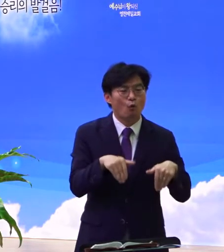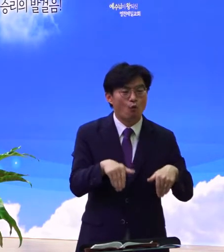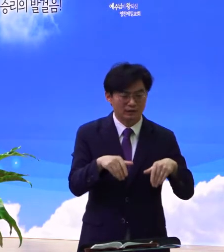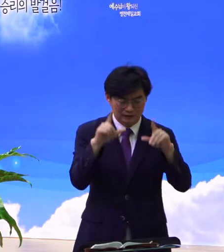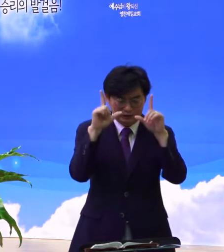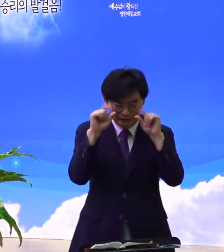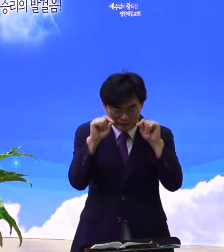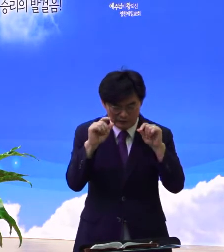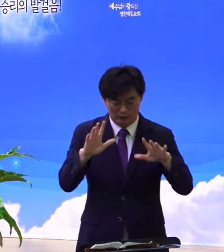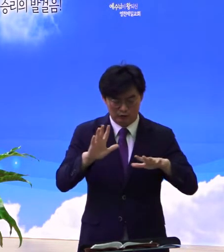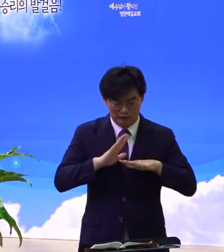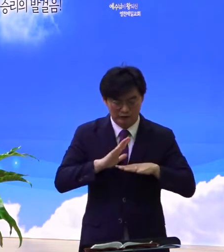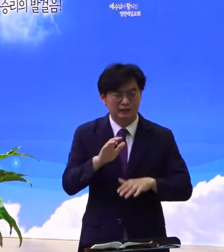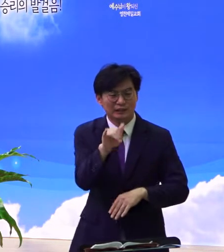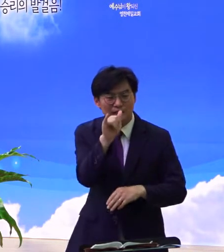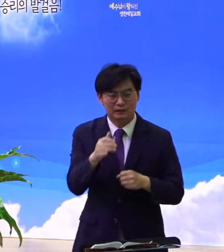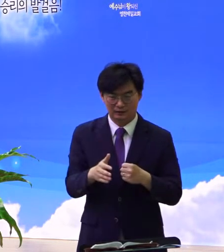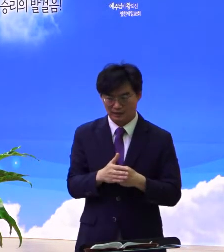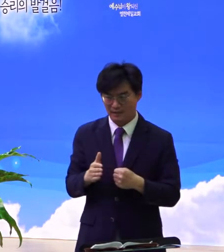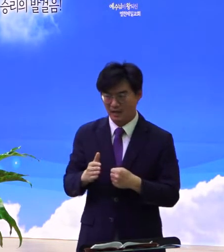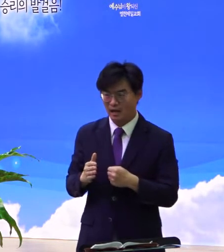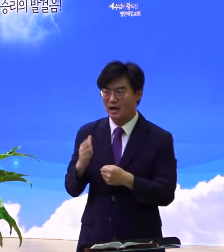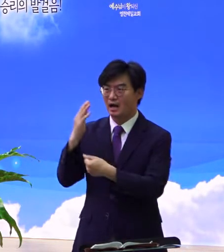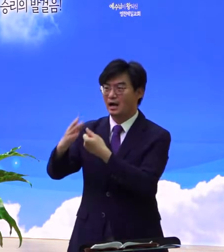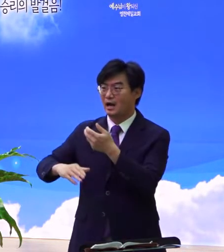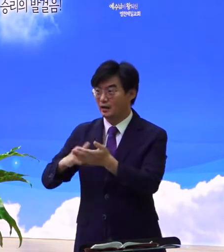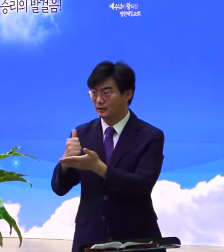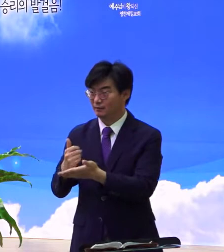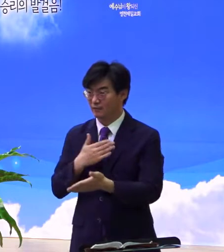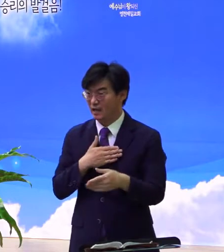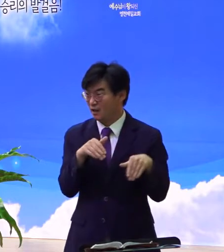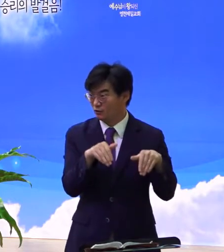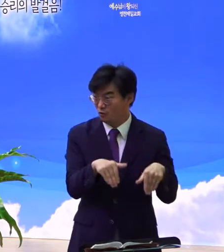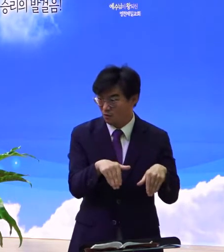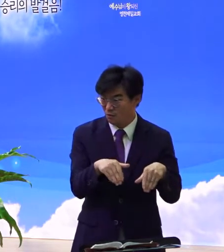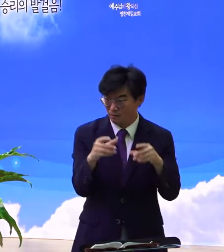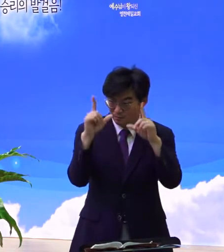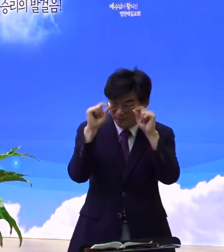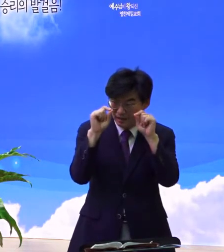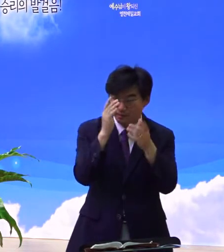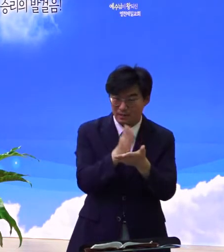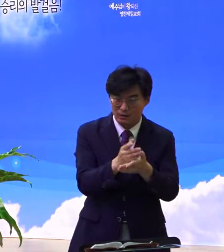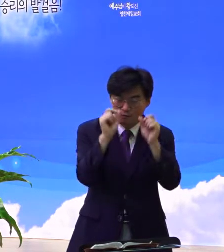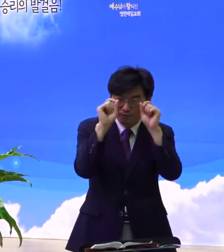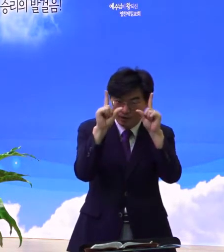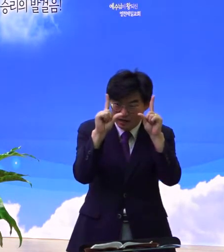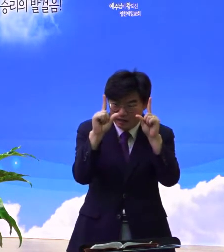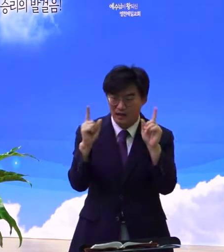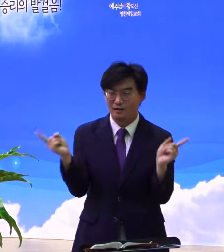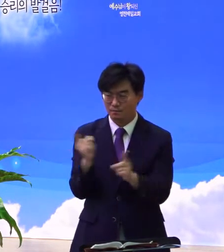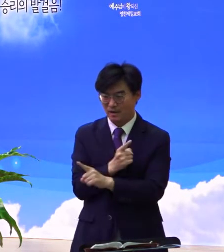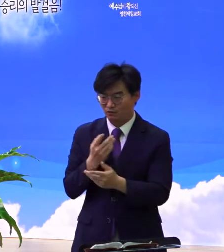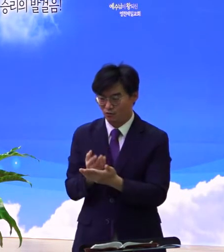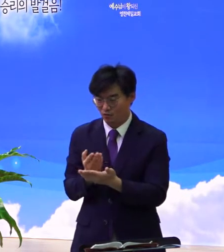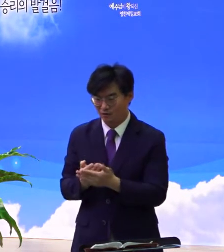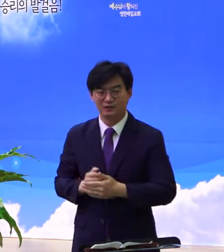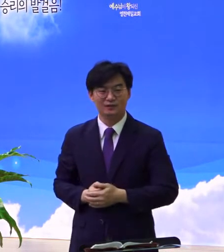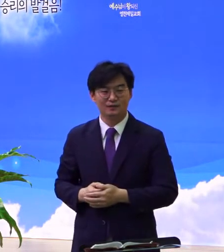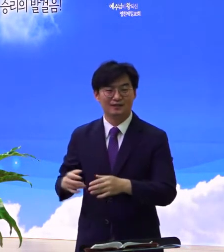열어서 하나님이 하시는 일을 보게 해주십시오. 그렇게 기도했을 때에 하나님께서 그 기도를